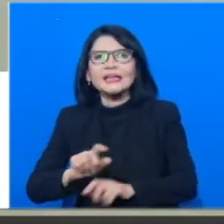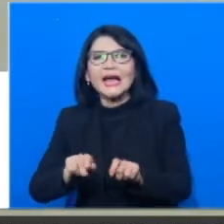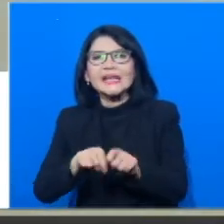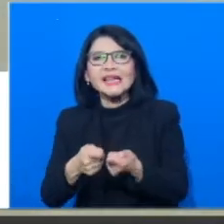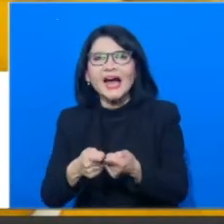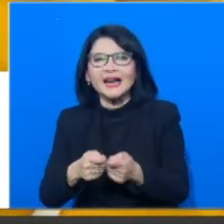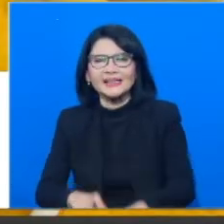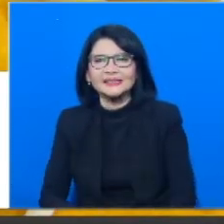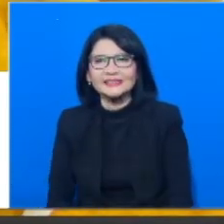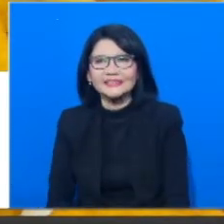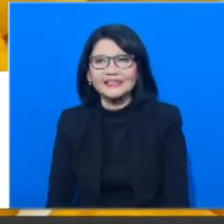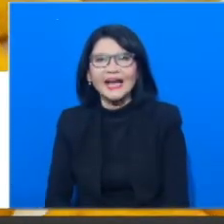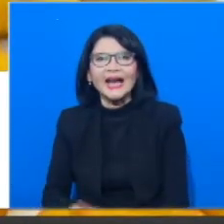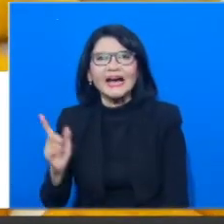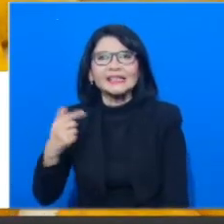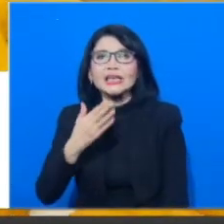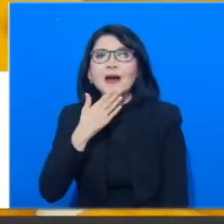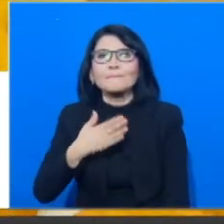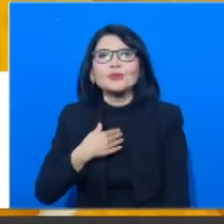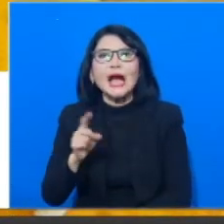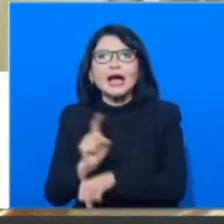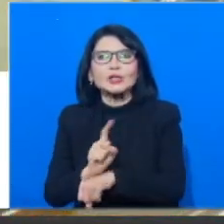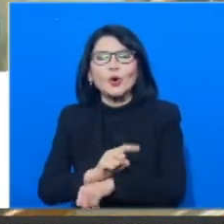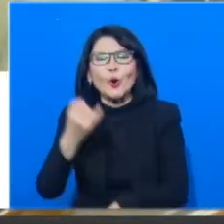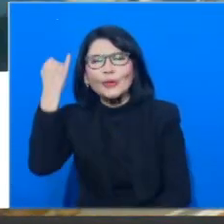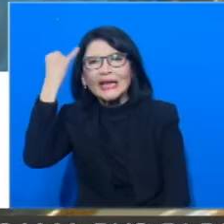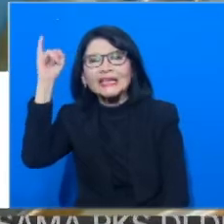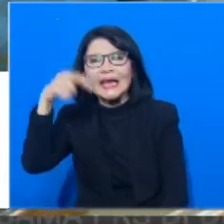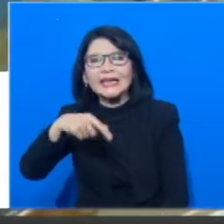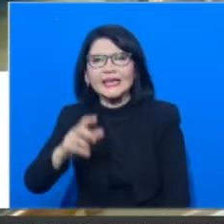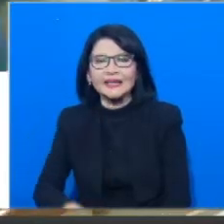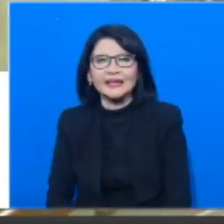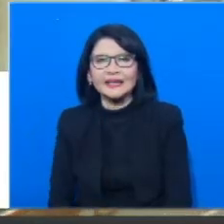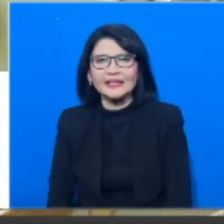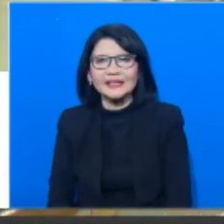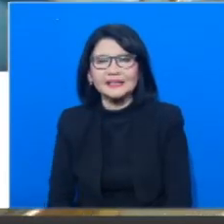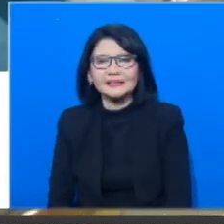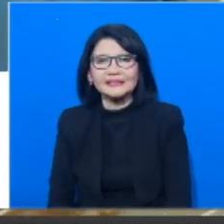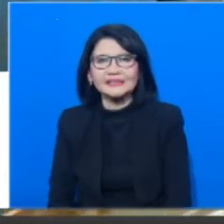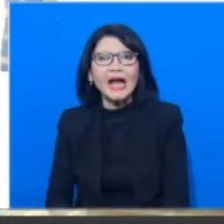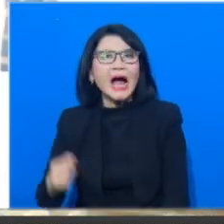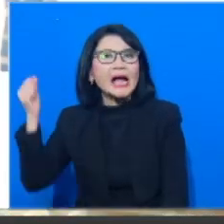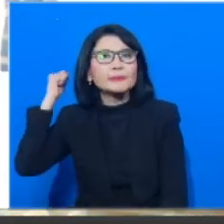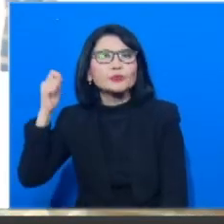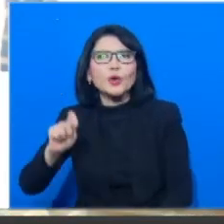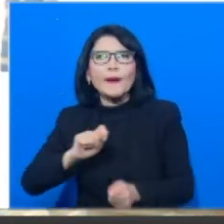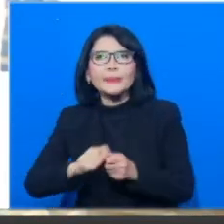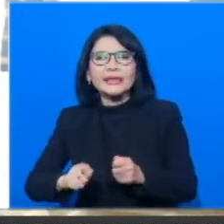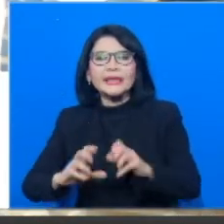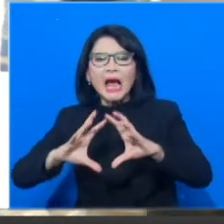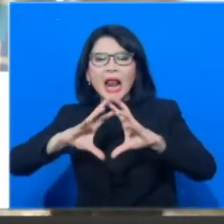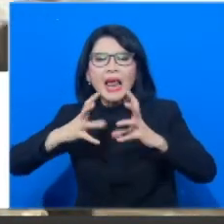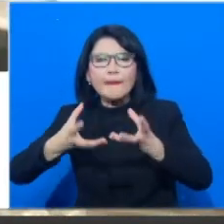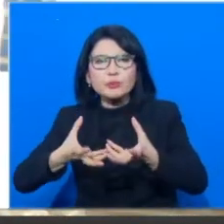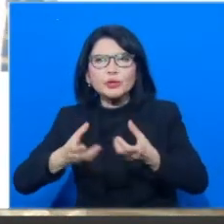Inovasi camilan ini datang dari sang pemilik toko. Donat labu ini, ibu itu membuat labunya ini